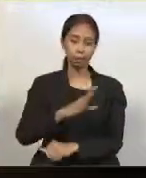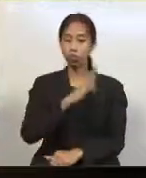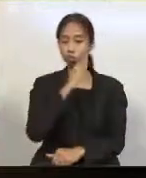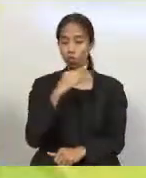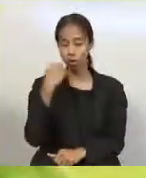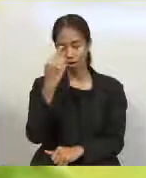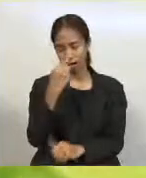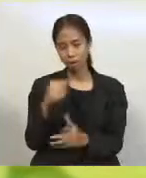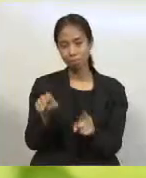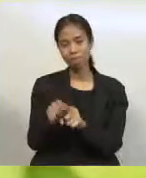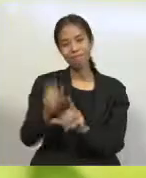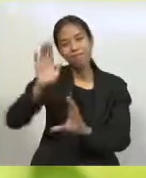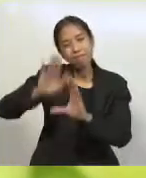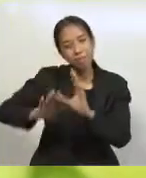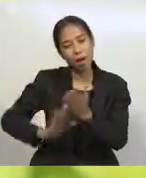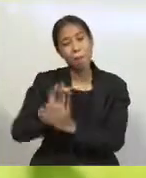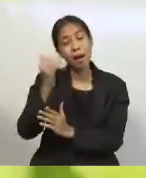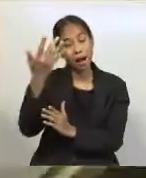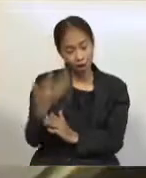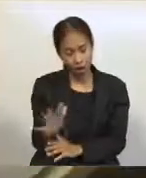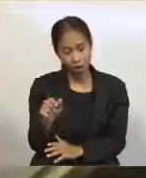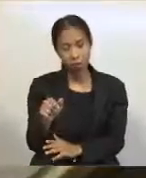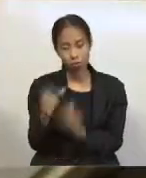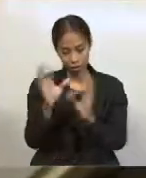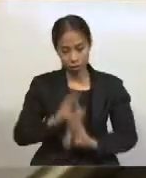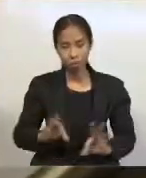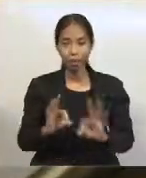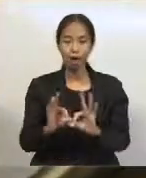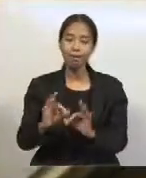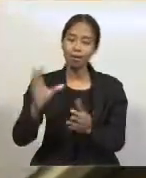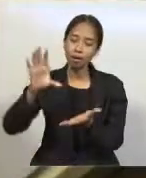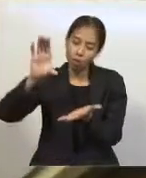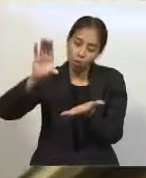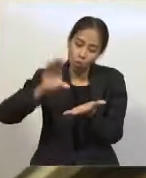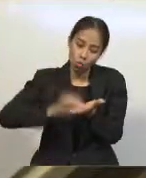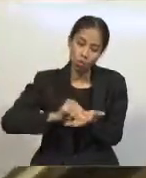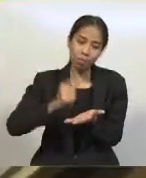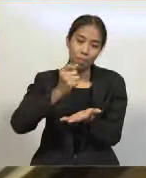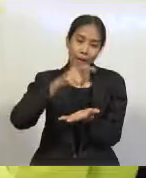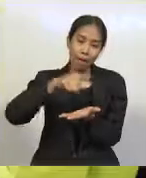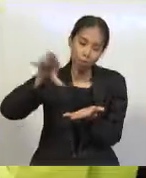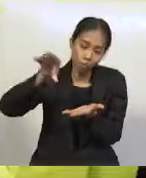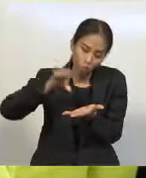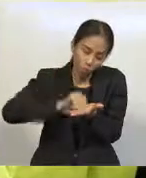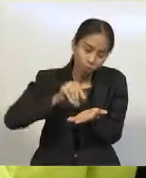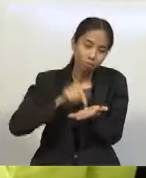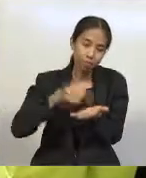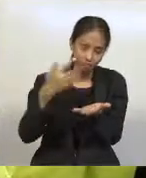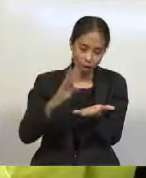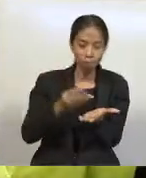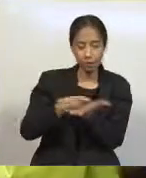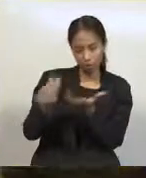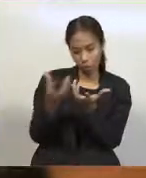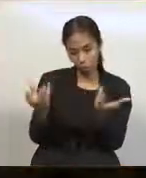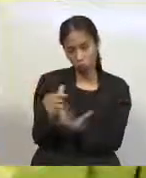สำเร็จแล้วก็ได้รับ SMS ยืนยันสิทธิ์แล้วขอให้รีบติดตั้งแอปพลิเคชันเป๋าตังและเริ่มต้นการใช้จ่ายภายใน14